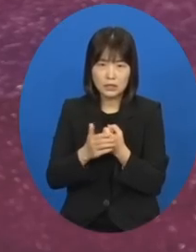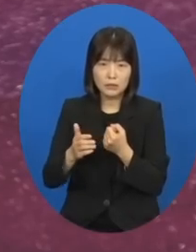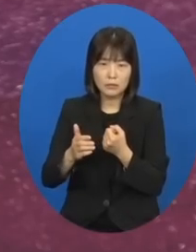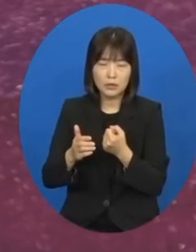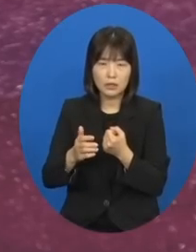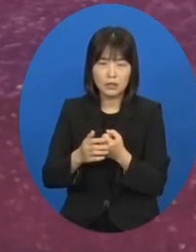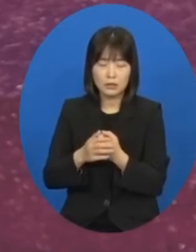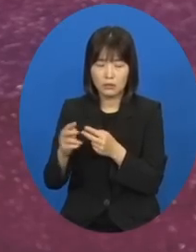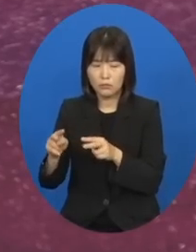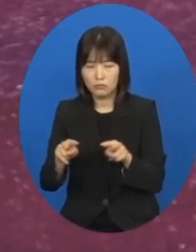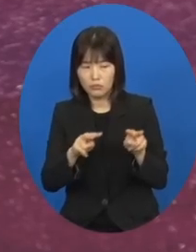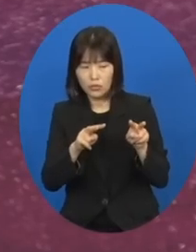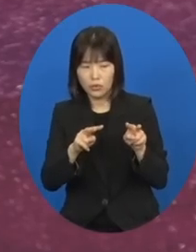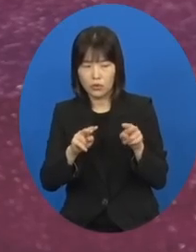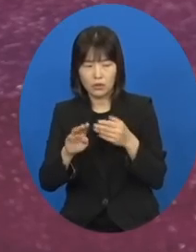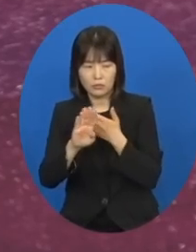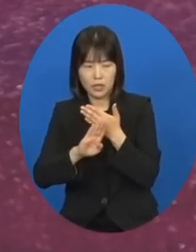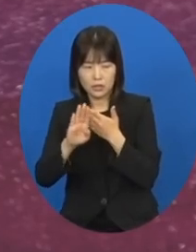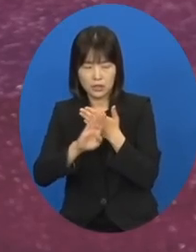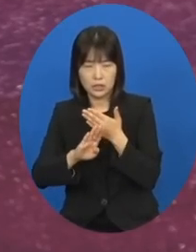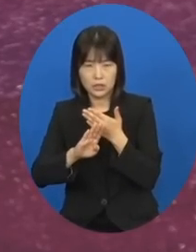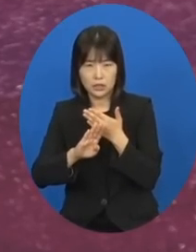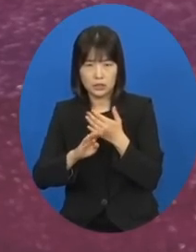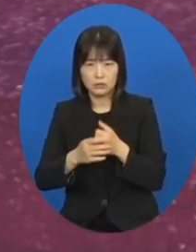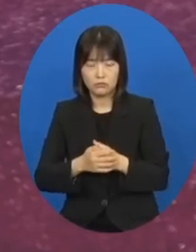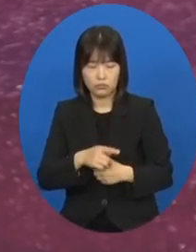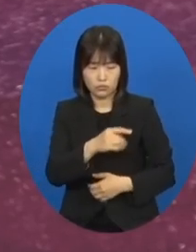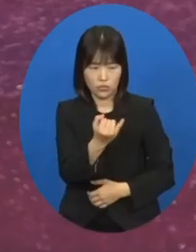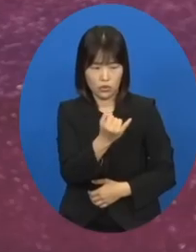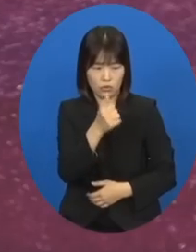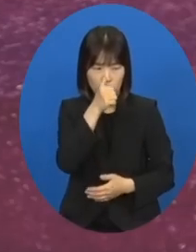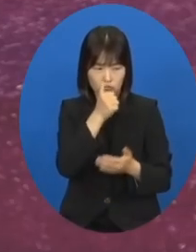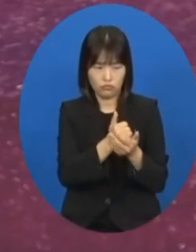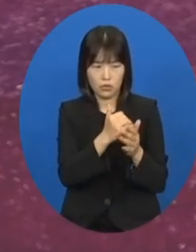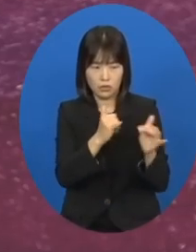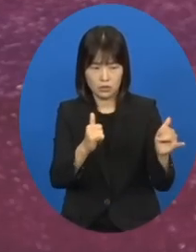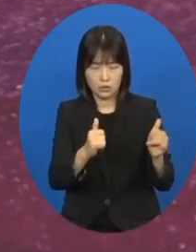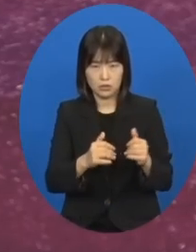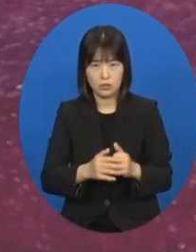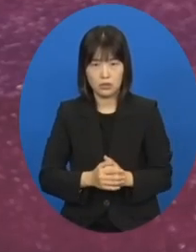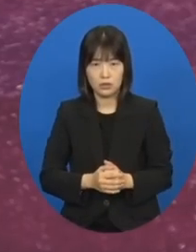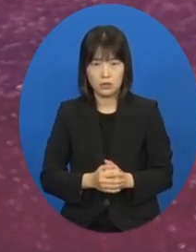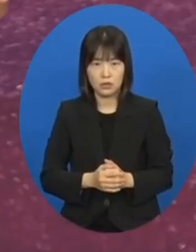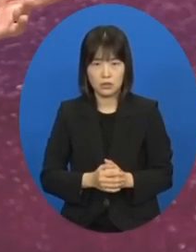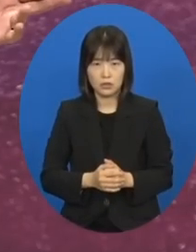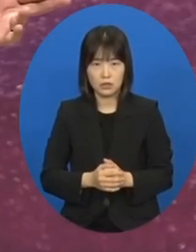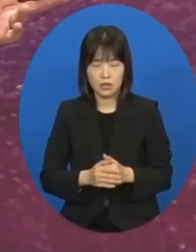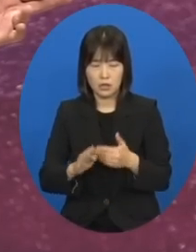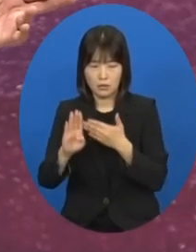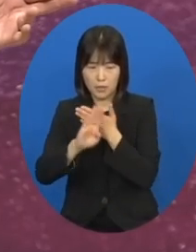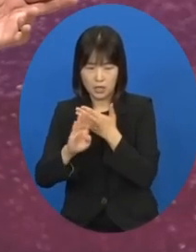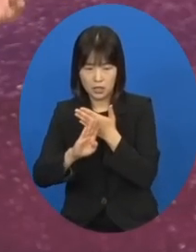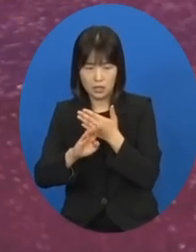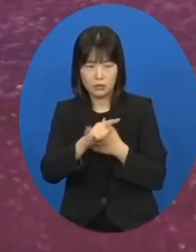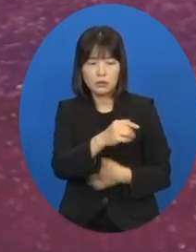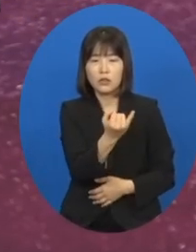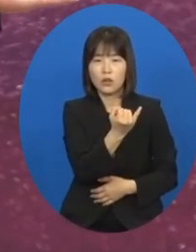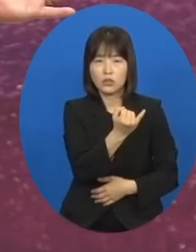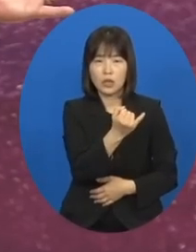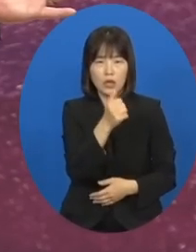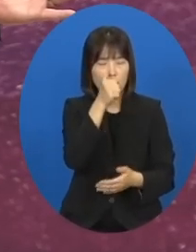있었던 그 옆에 바리새인이요 어떻게 보냐면이 여자는 죄인이 아니냐 여전히이 바리새인은이 그 여인을 뭘로 보는